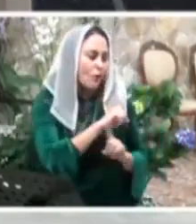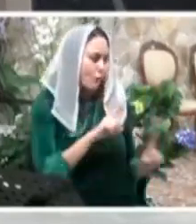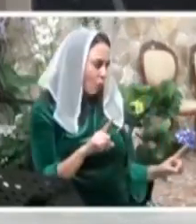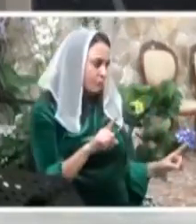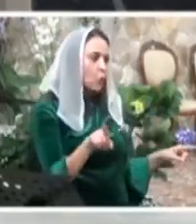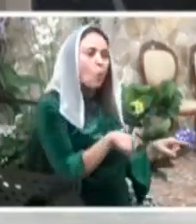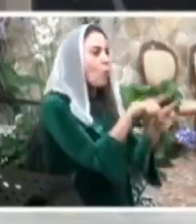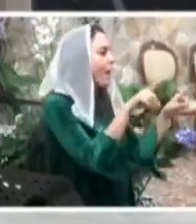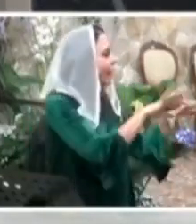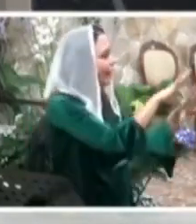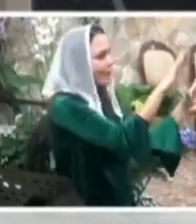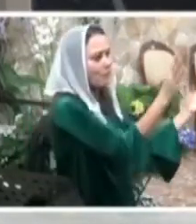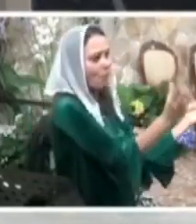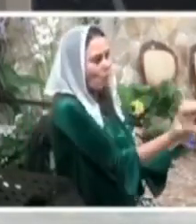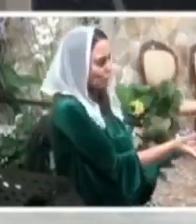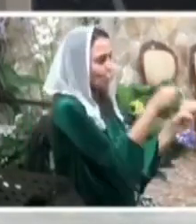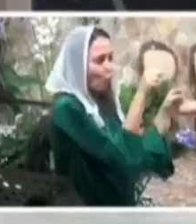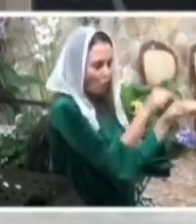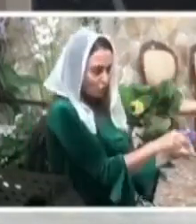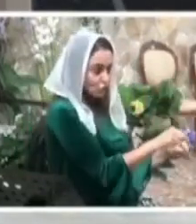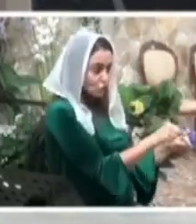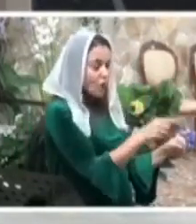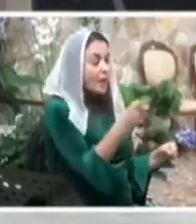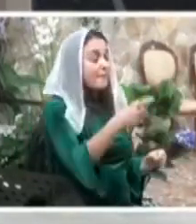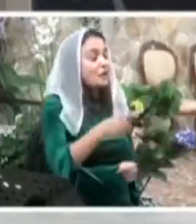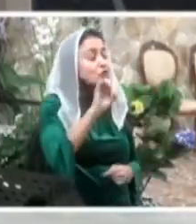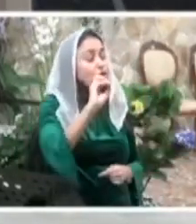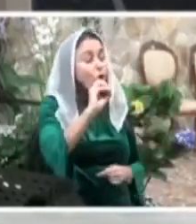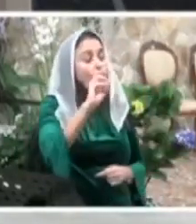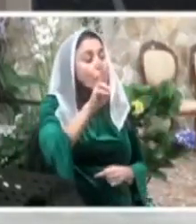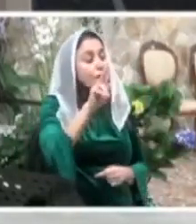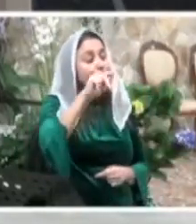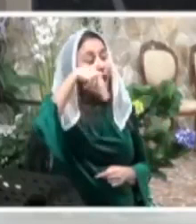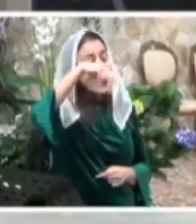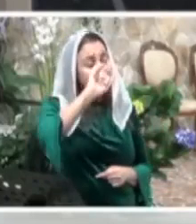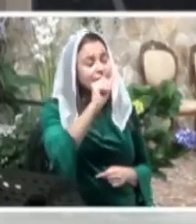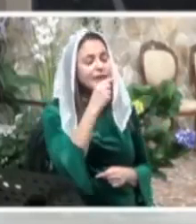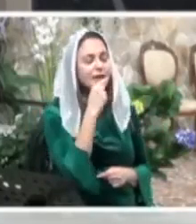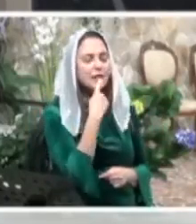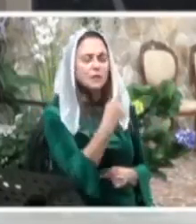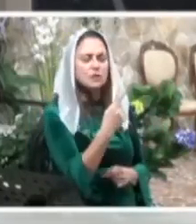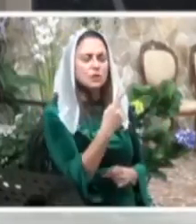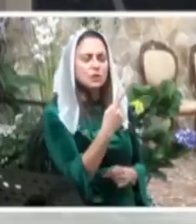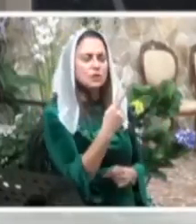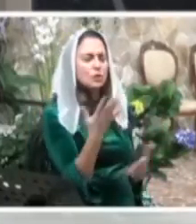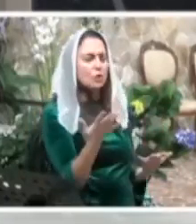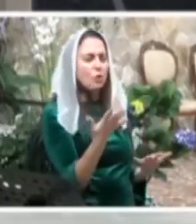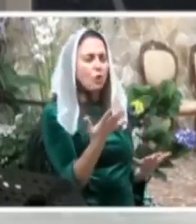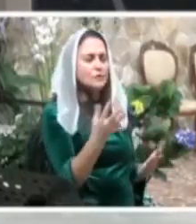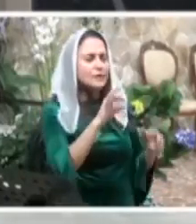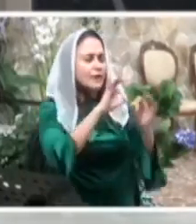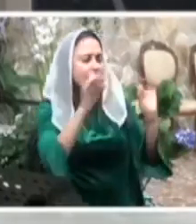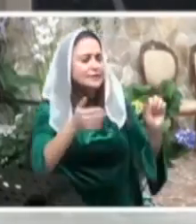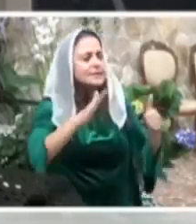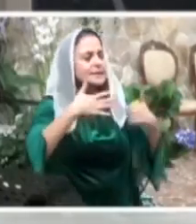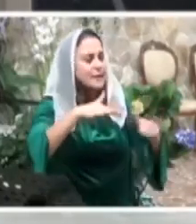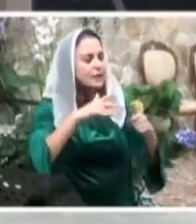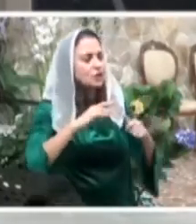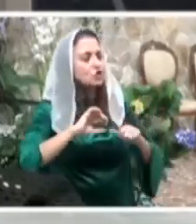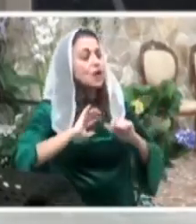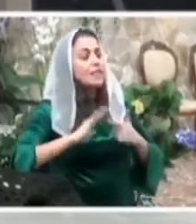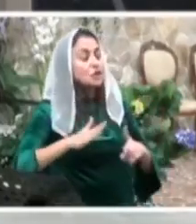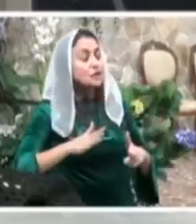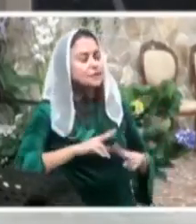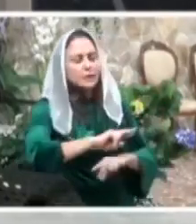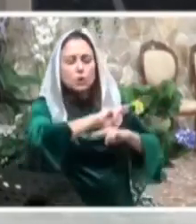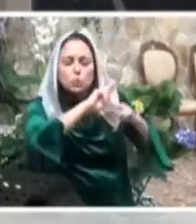Eppure Giovanni dice nella sua prima lettera, al capitolo 2, versi 16 e 17, perché tutto